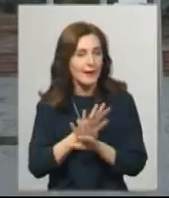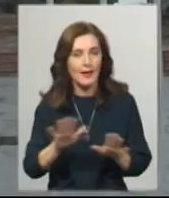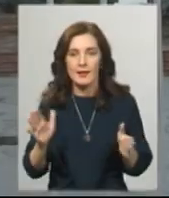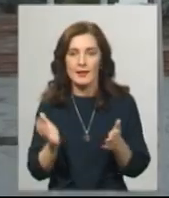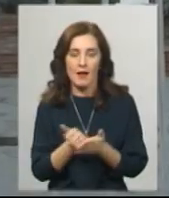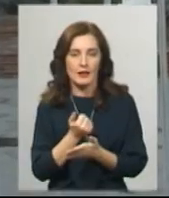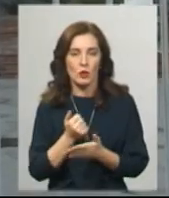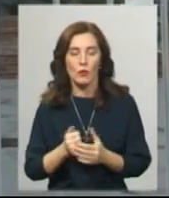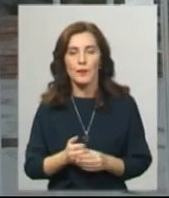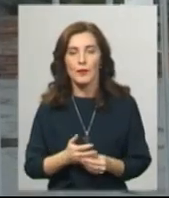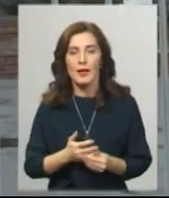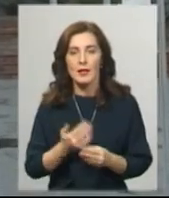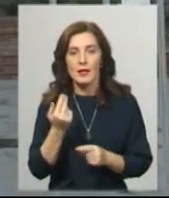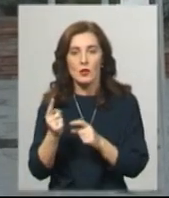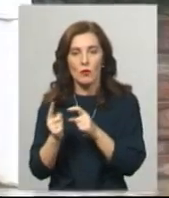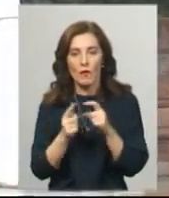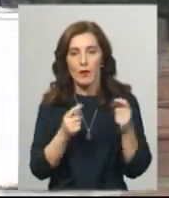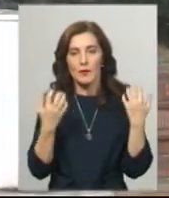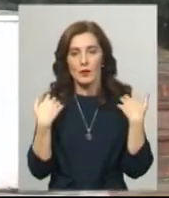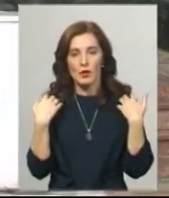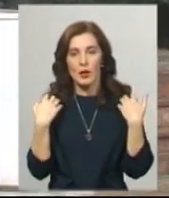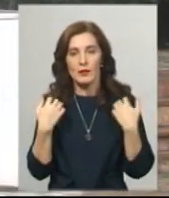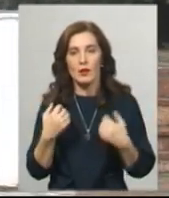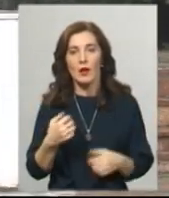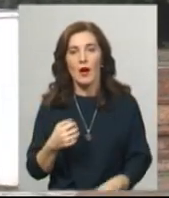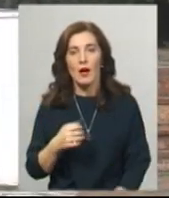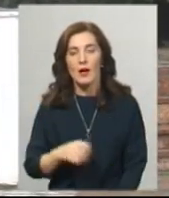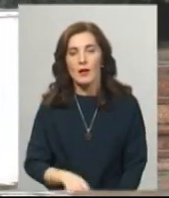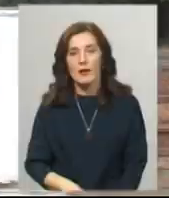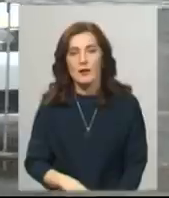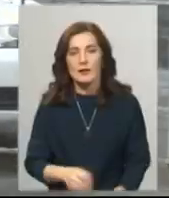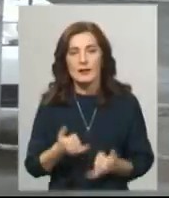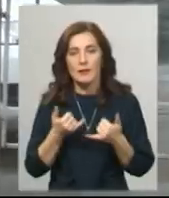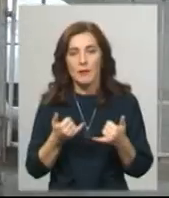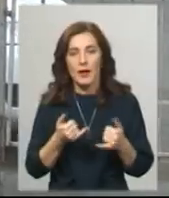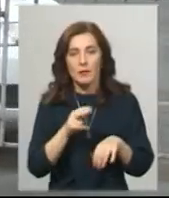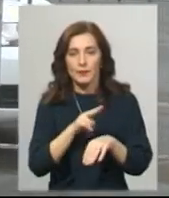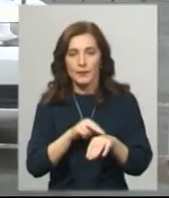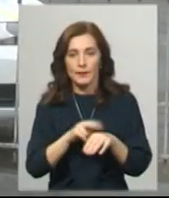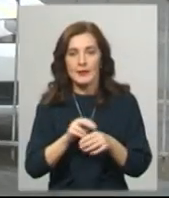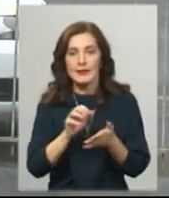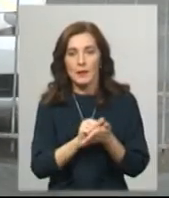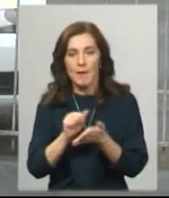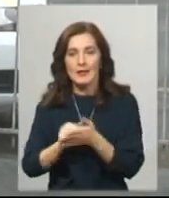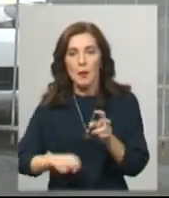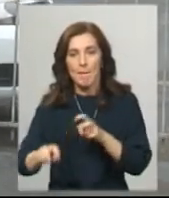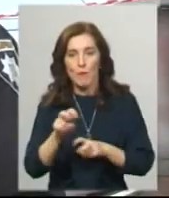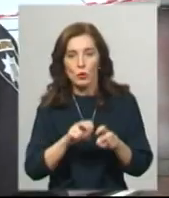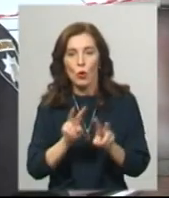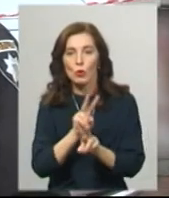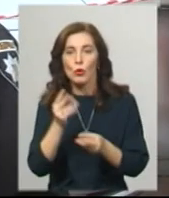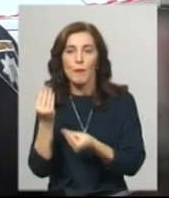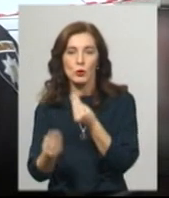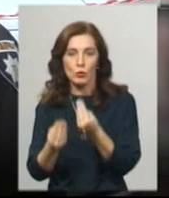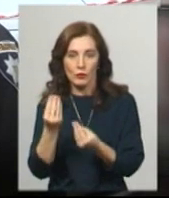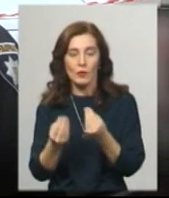знайдено. За словами заступника начальника Національної поліції області Валентина Білянського, тепер правоохоронці займатимуться пошуком жартівника. Звичайно,